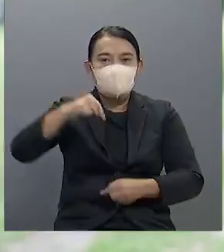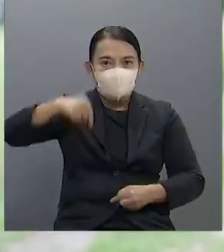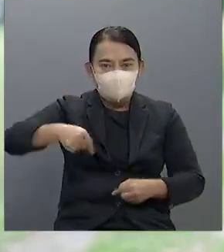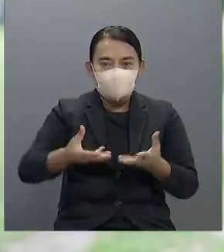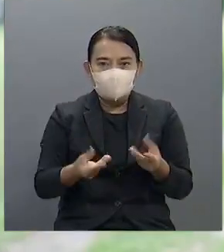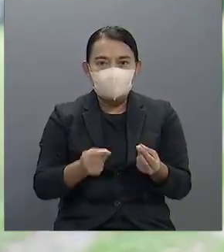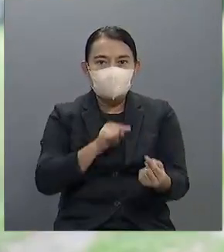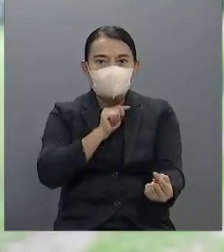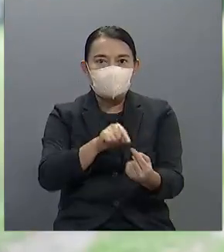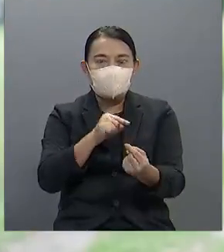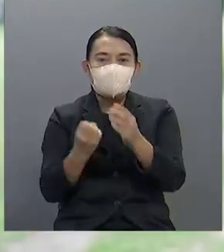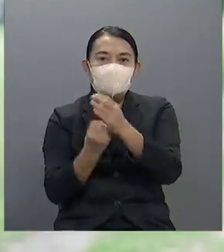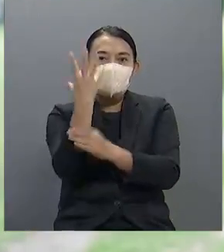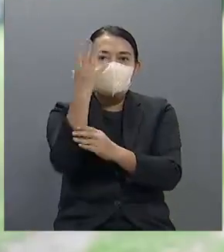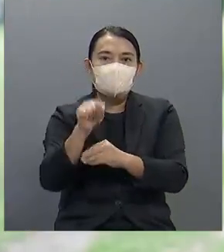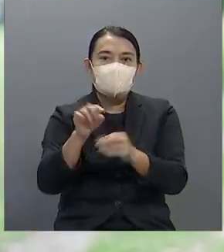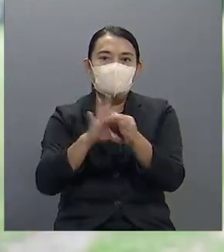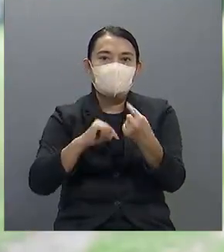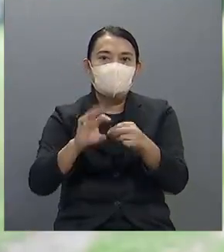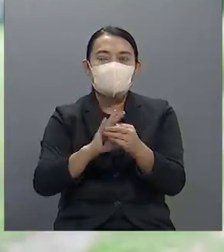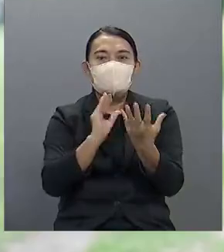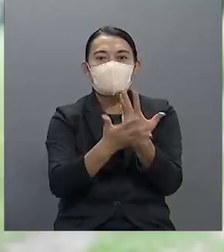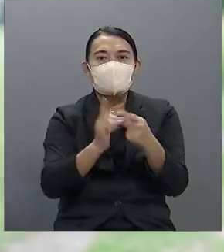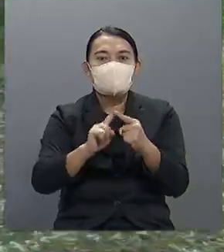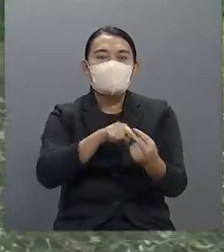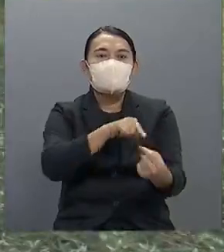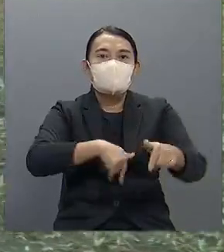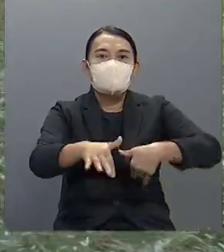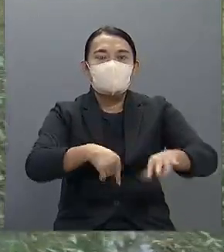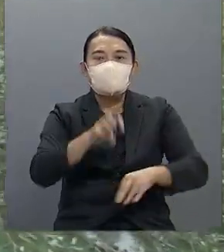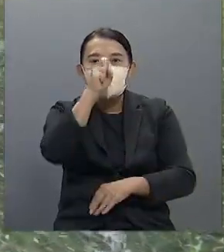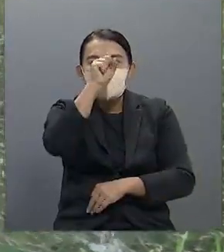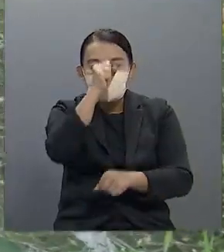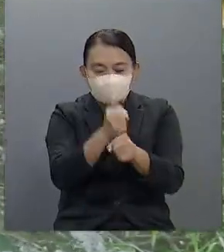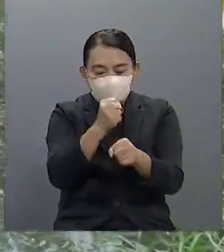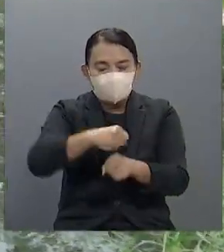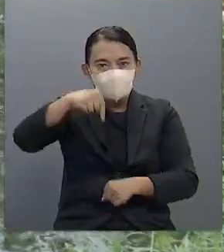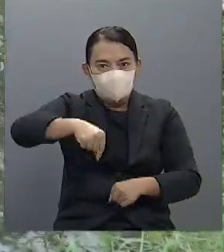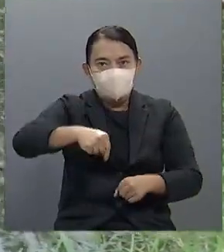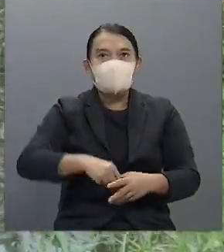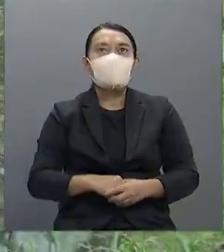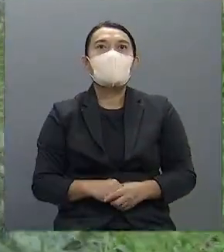การปลูกพืชผักนะที่เป็นผักพื้นบ้านนะครับเราก็เลยมาทดลองปลูกที่นี่